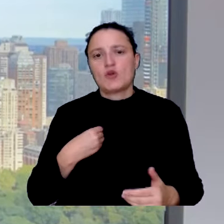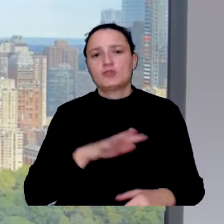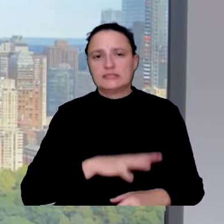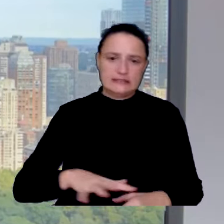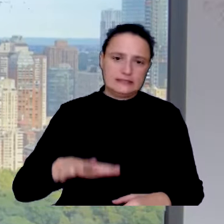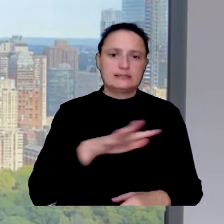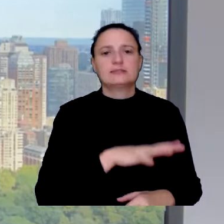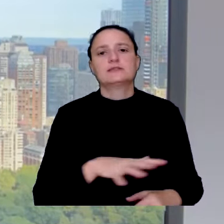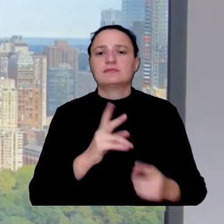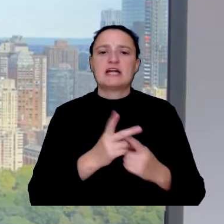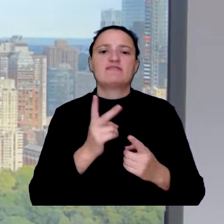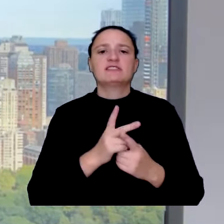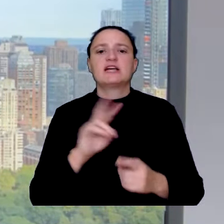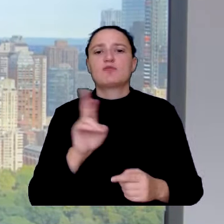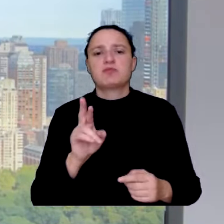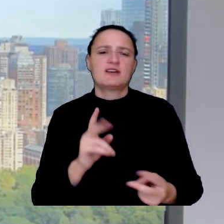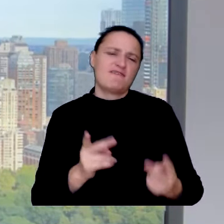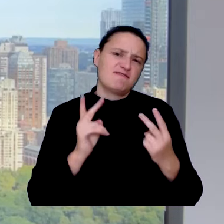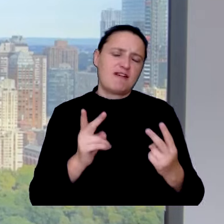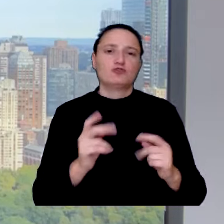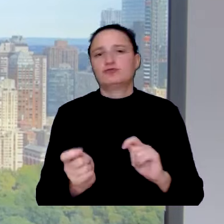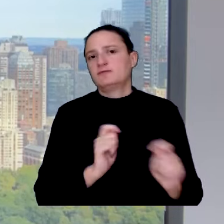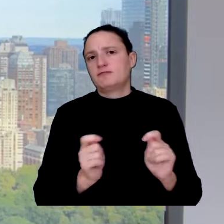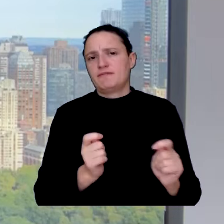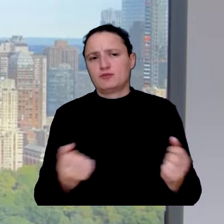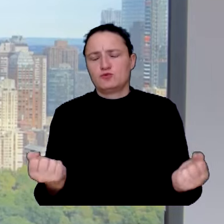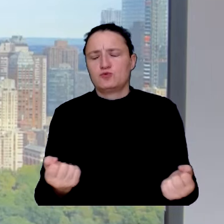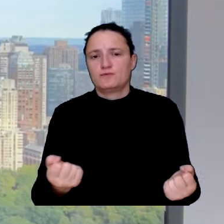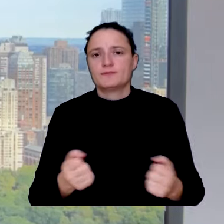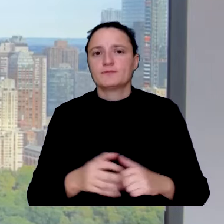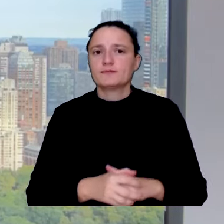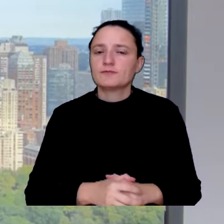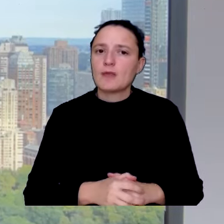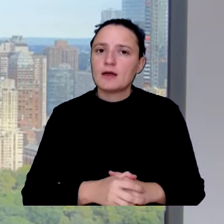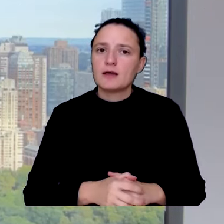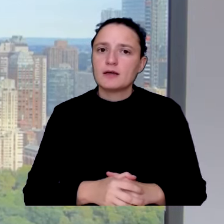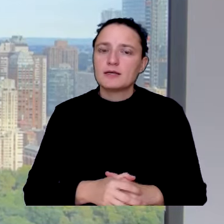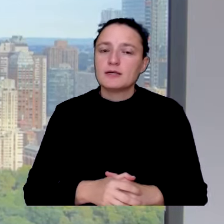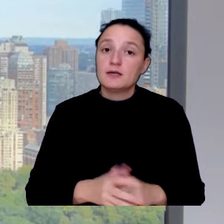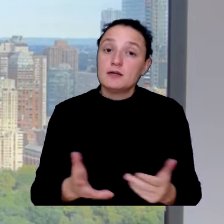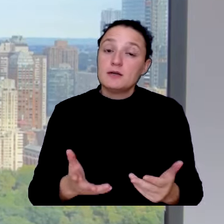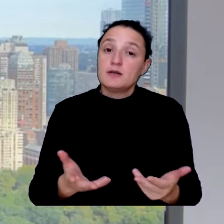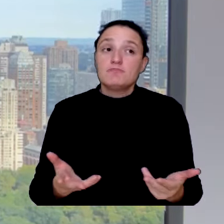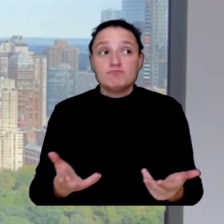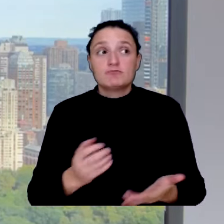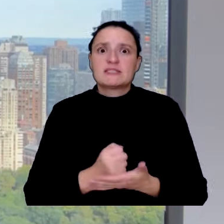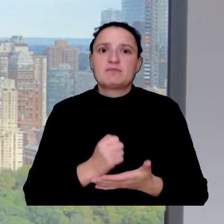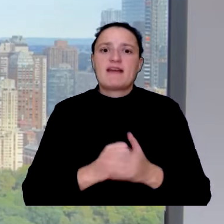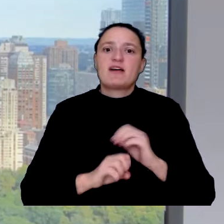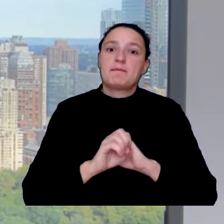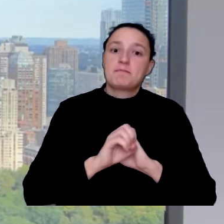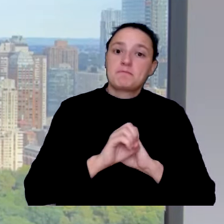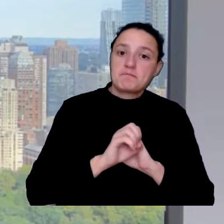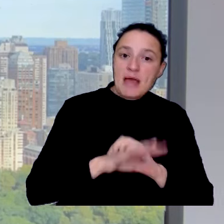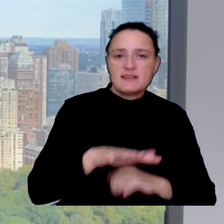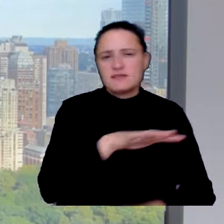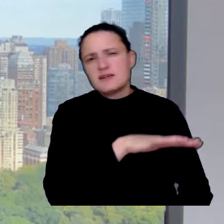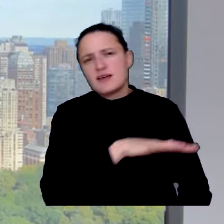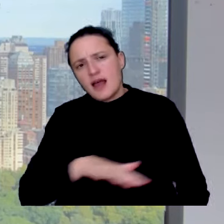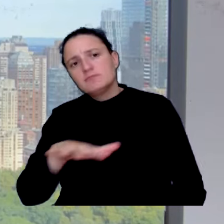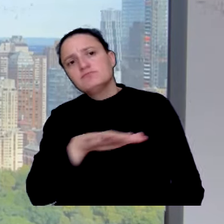dla Telewizji Republika, bardzo znaczący wywiad. Jeżeli chodzi o, powiedzmy, no, ten medialny landscape w Stanach